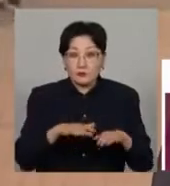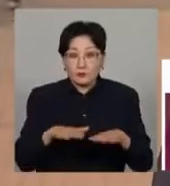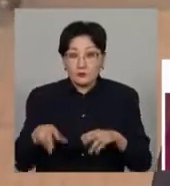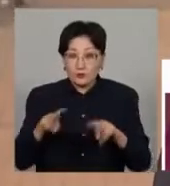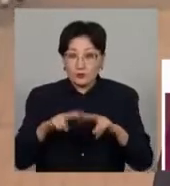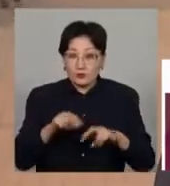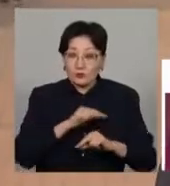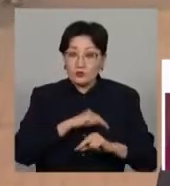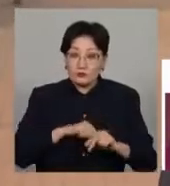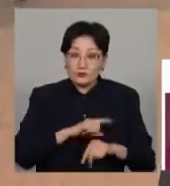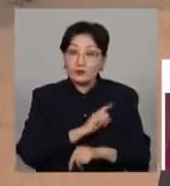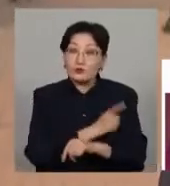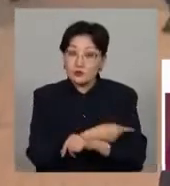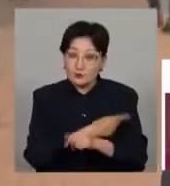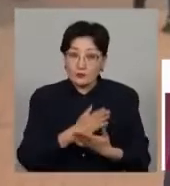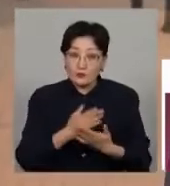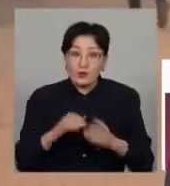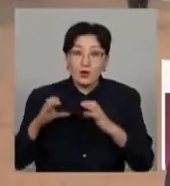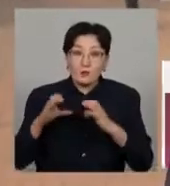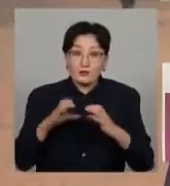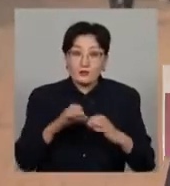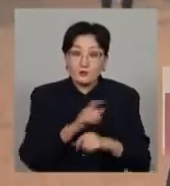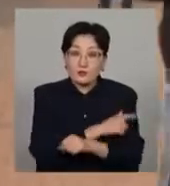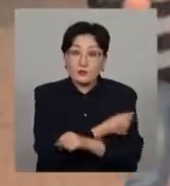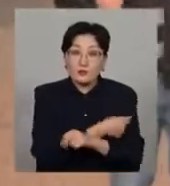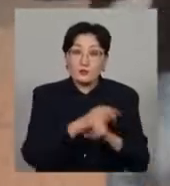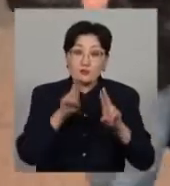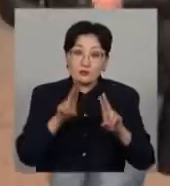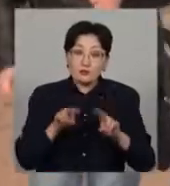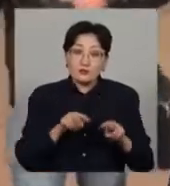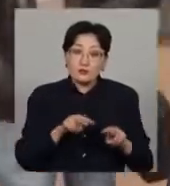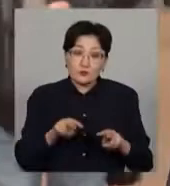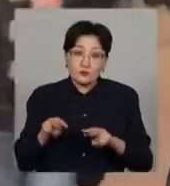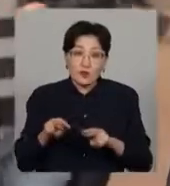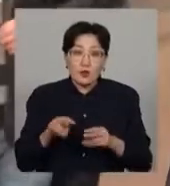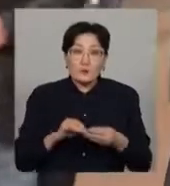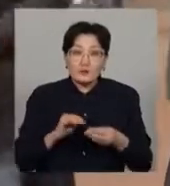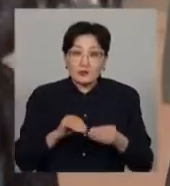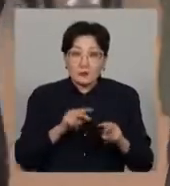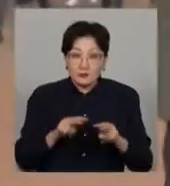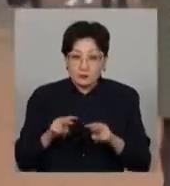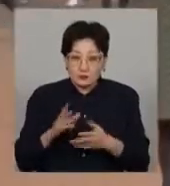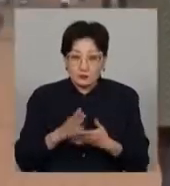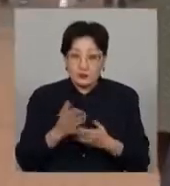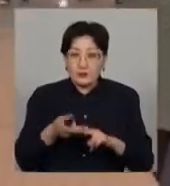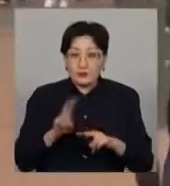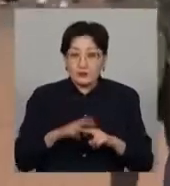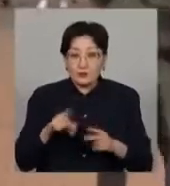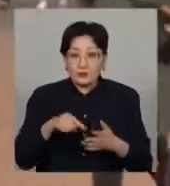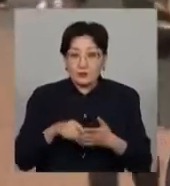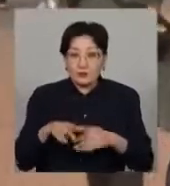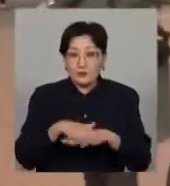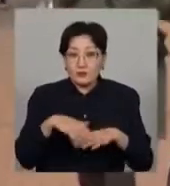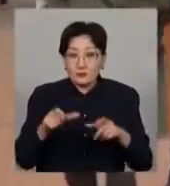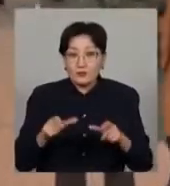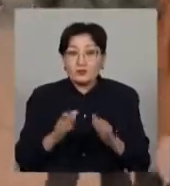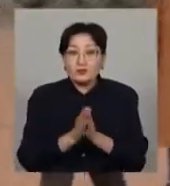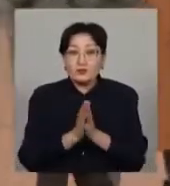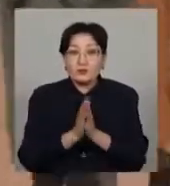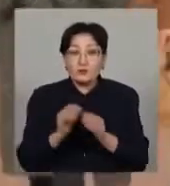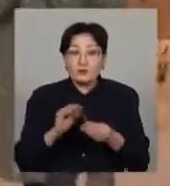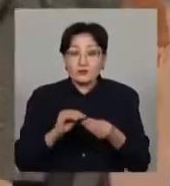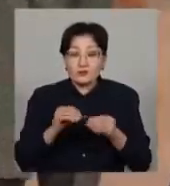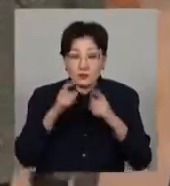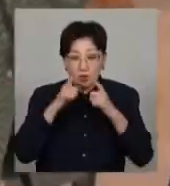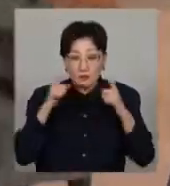жұмыстарын күшейтіп жатыр. Сонымен осы автобустарда санитарлық талаптардың сақталуын үнемі бақылап отырамыз. Сондықтан да қала тұрғындарынан өтінерім үнемі